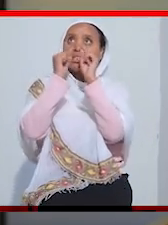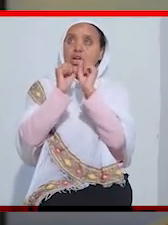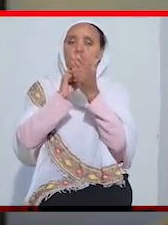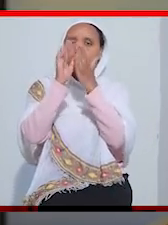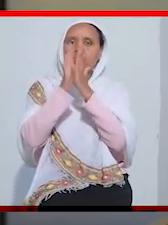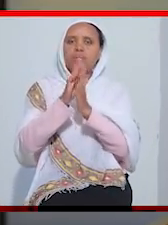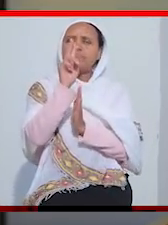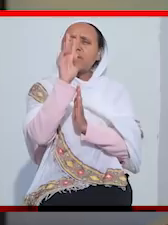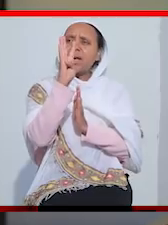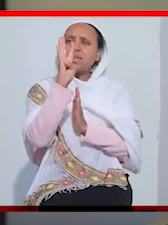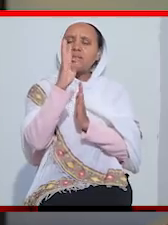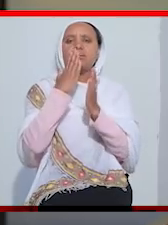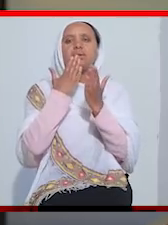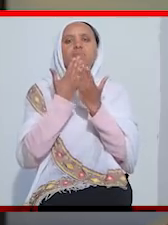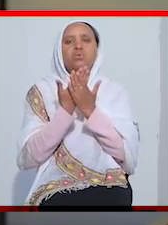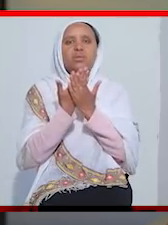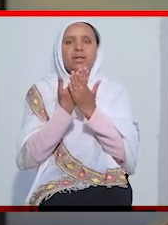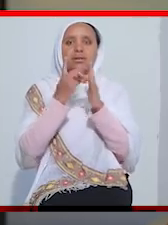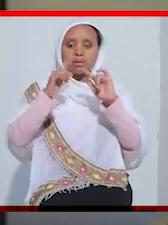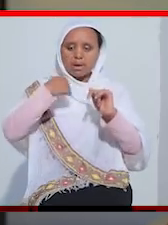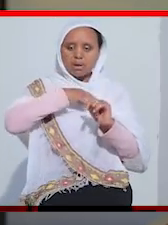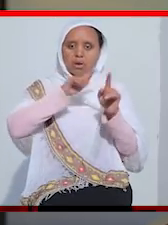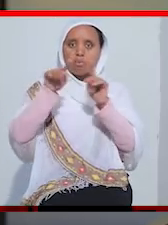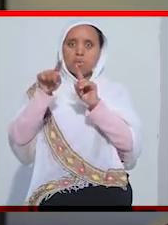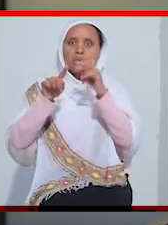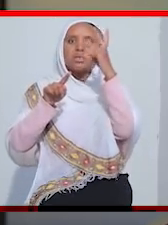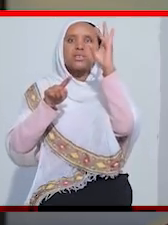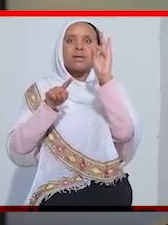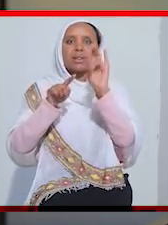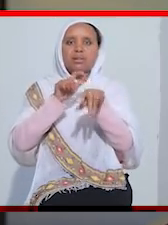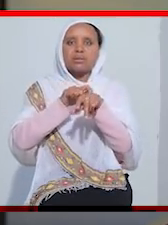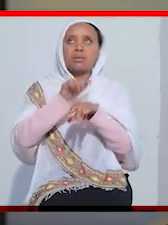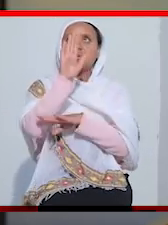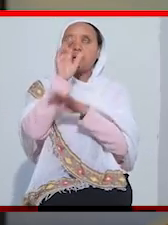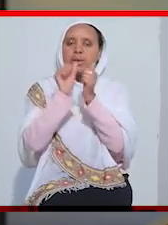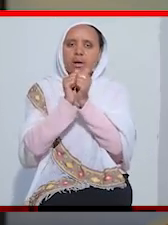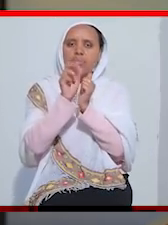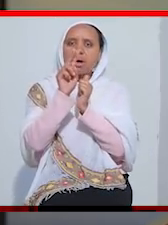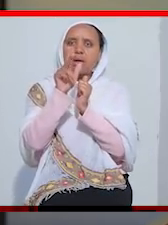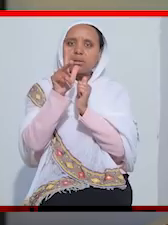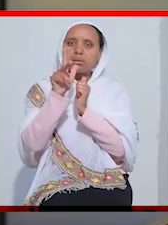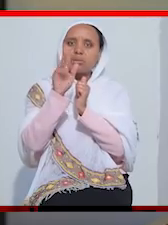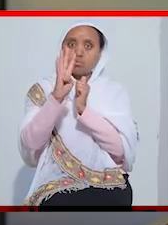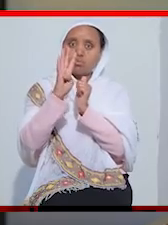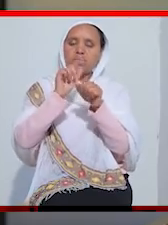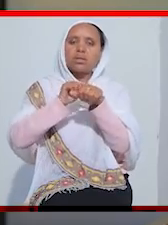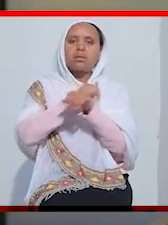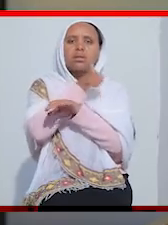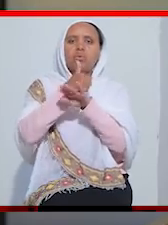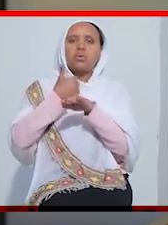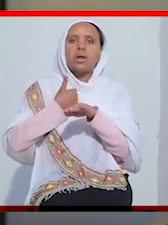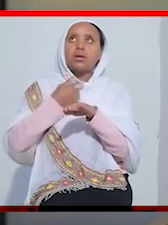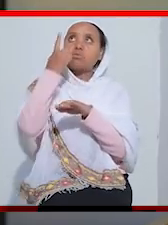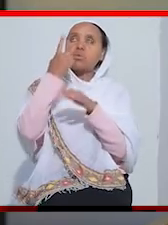ጊዜያት የተቻላቸው ቅዱሳን 24 ሰዓት ያመሰግኑታል ግን ለኛ ደግሞ 7 ጊዜ ከእግዚአብሔር ጋር በ24ቱ ሰዓታት ውስጥ